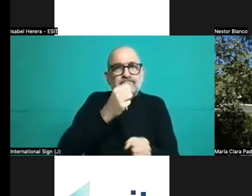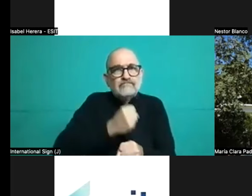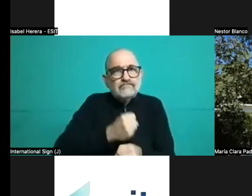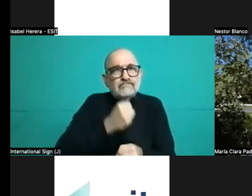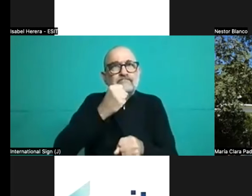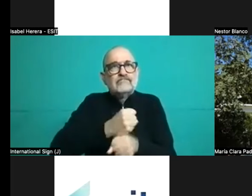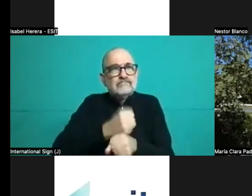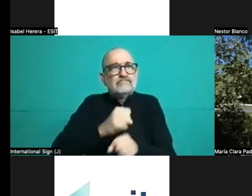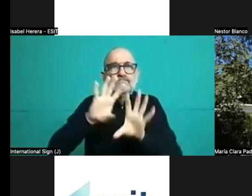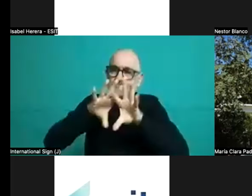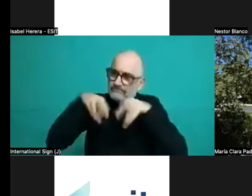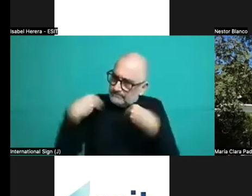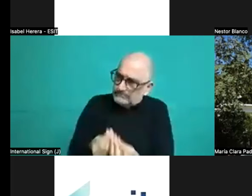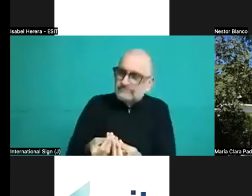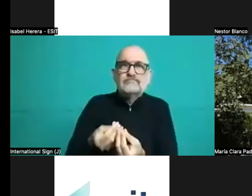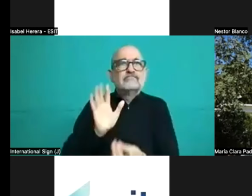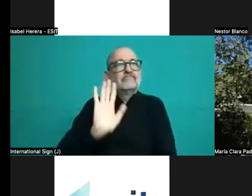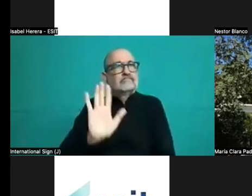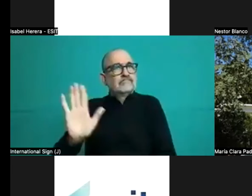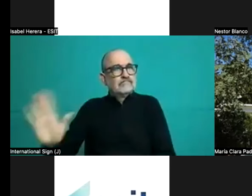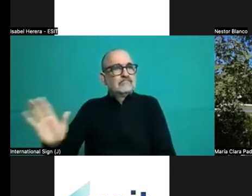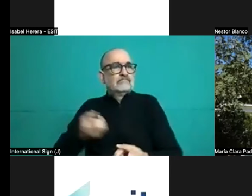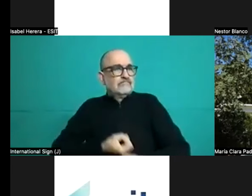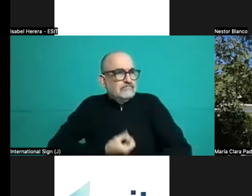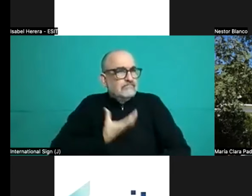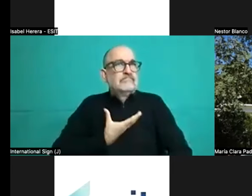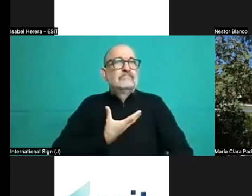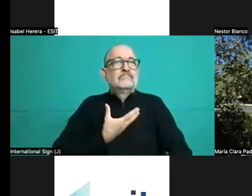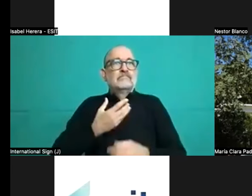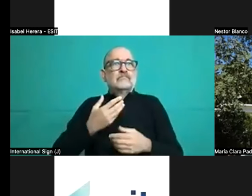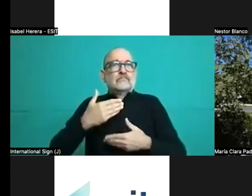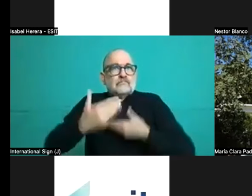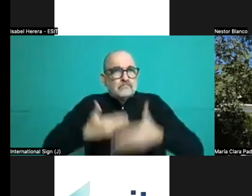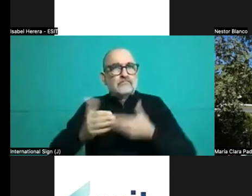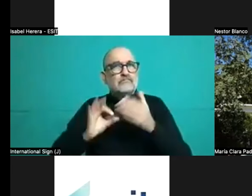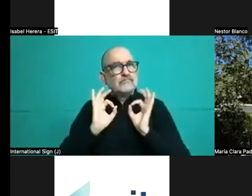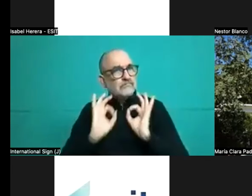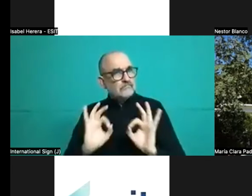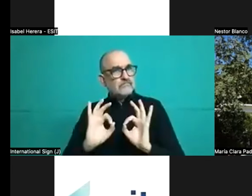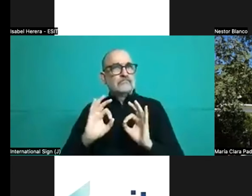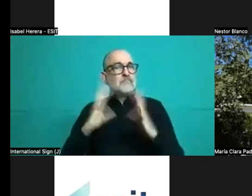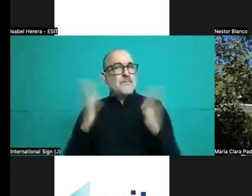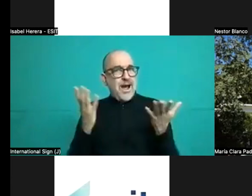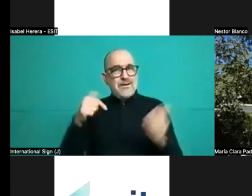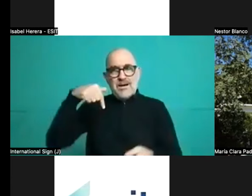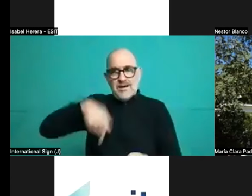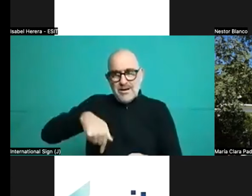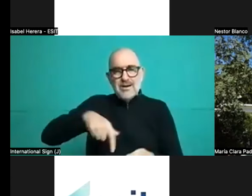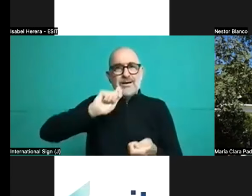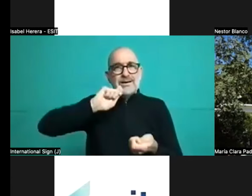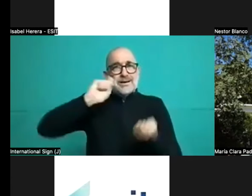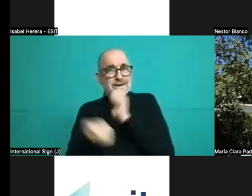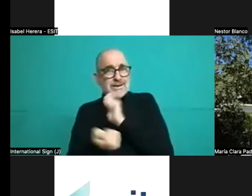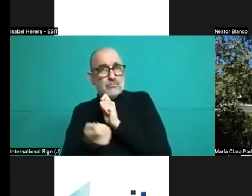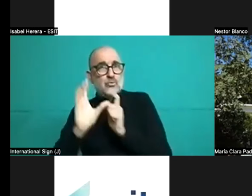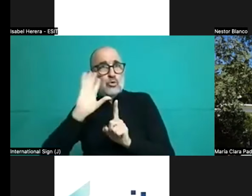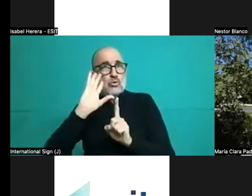Générer les incitations appropriées aussi pour que ces changements culturels se